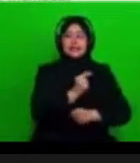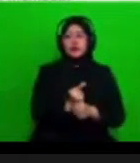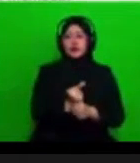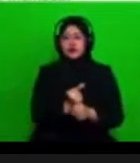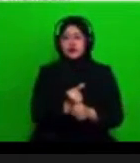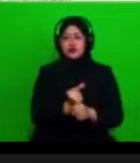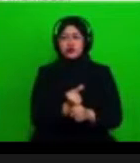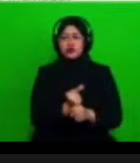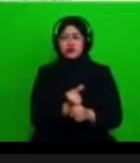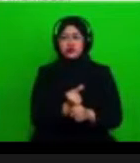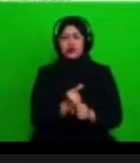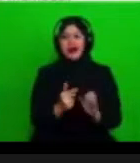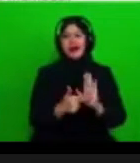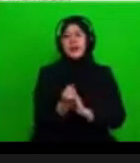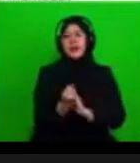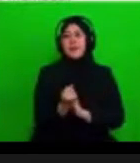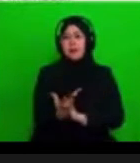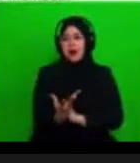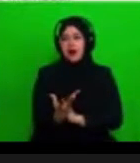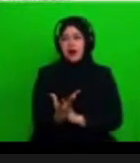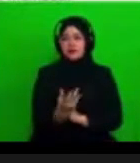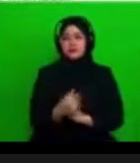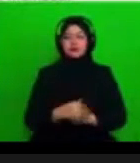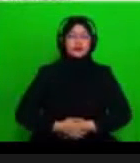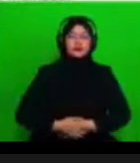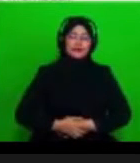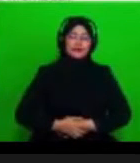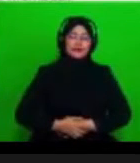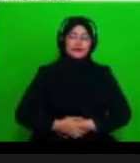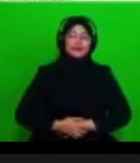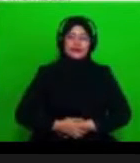memang seperti yang dilihat itu di angka